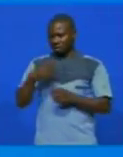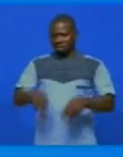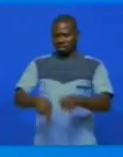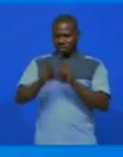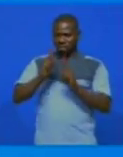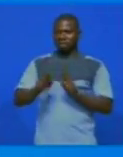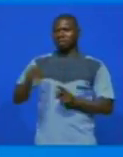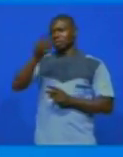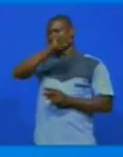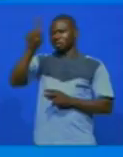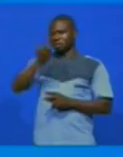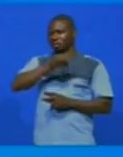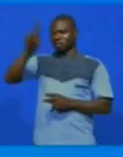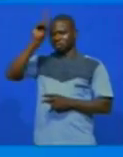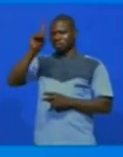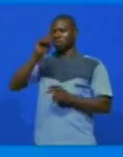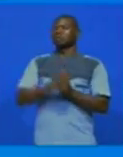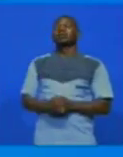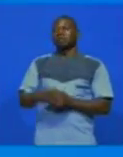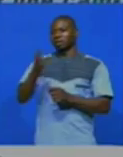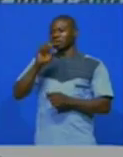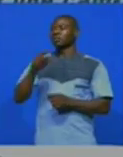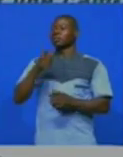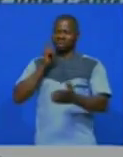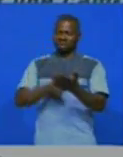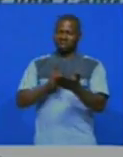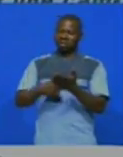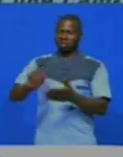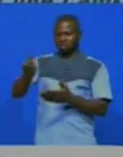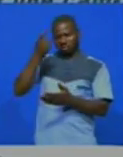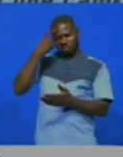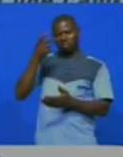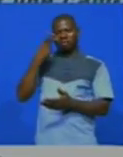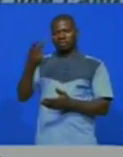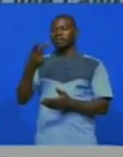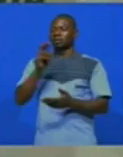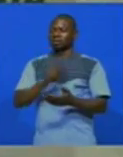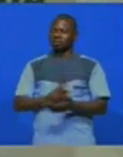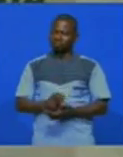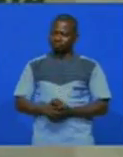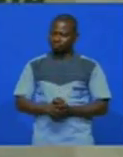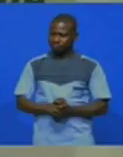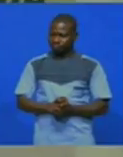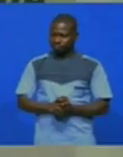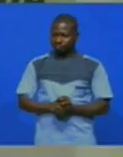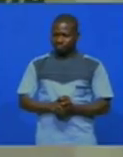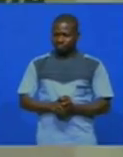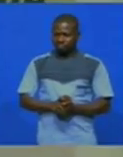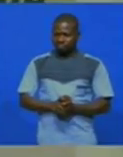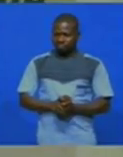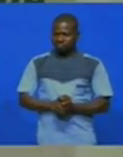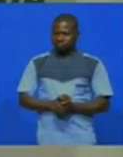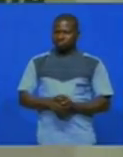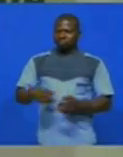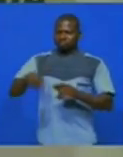Diabré de critiquer le gouvernement sur plusieurs sujets. La revue de presse de Vincent Tiendrebego. Tournée du Conseil des ministres